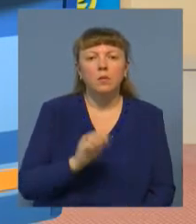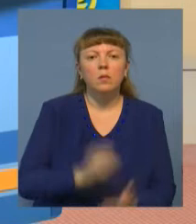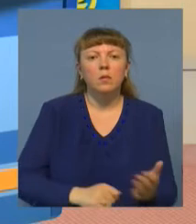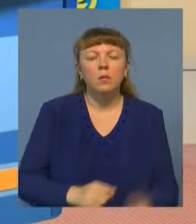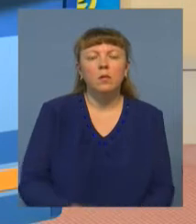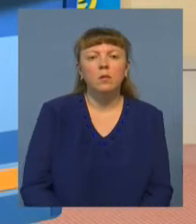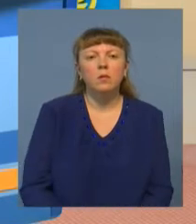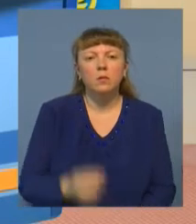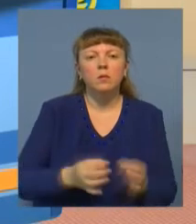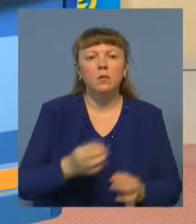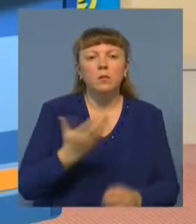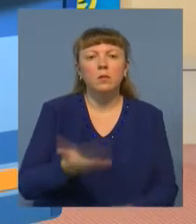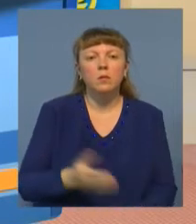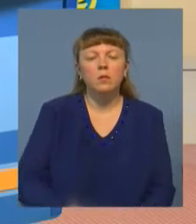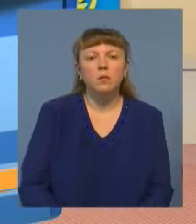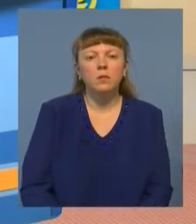когда обращаются в суд.